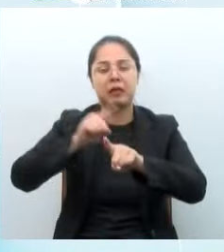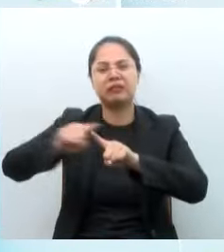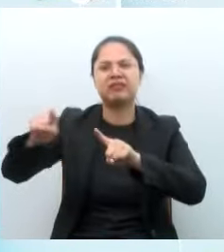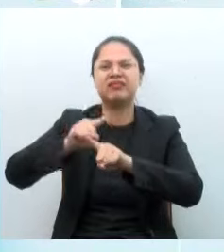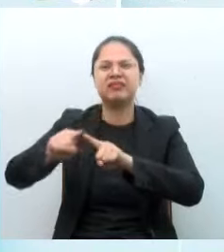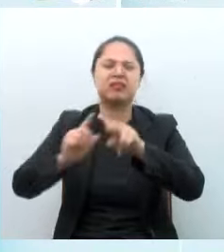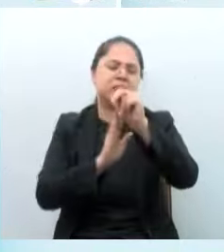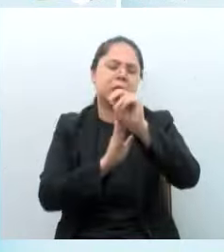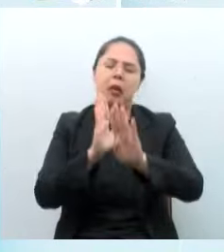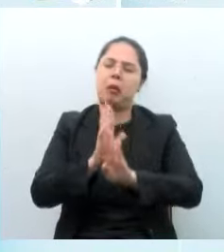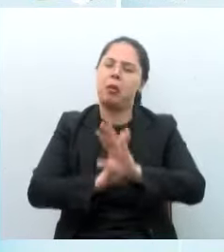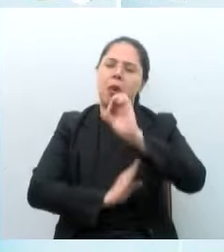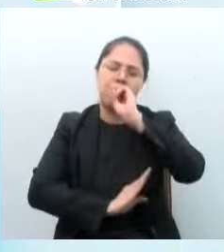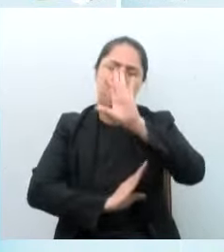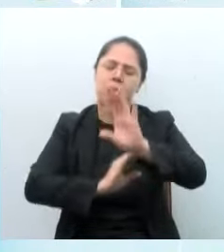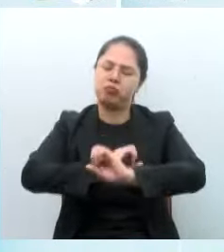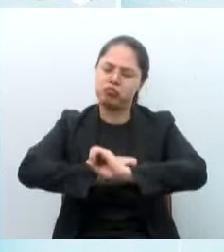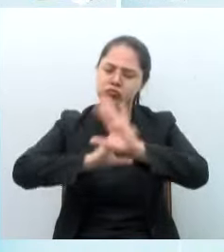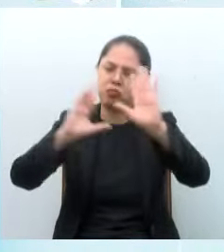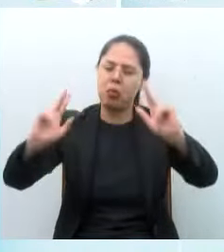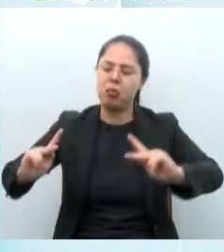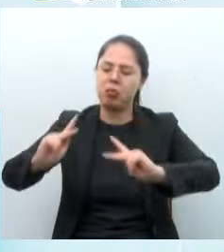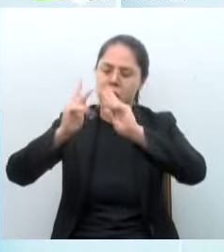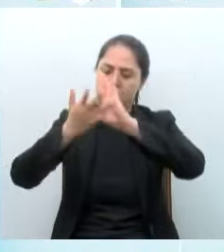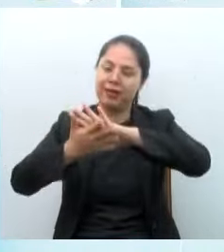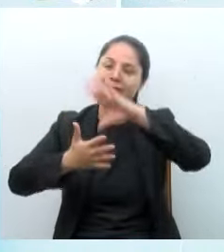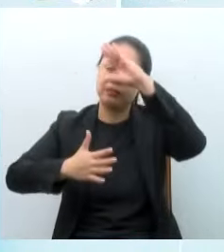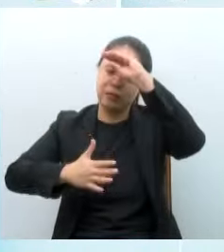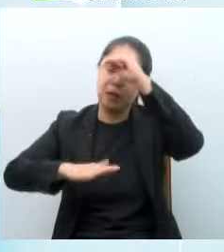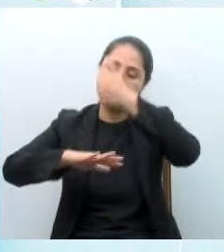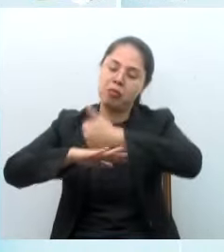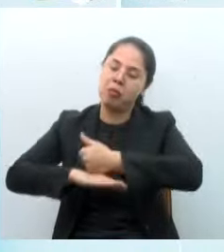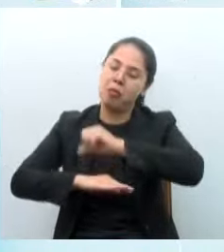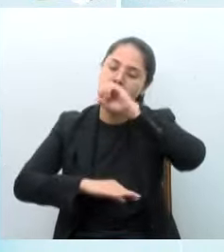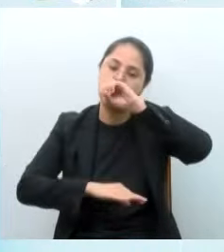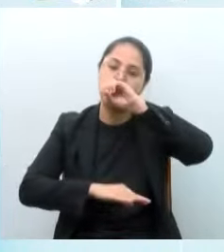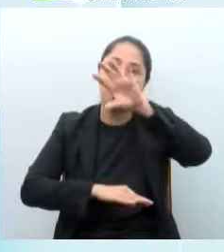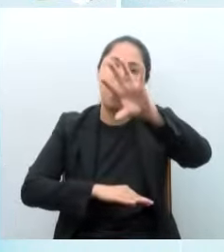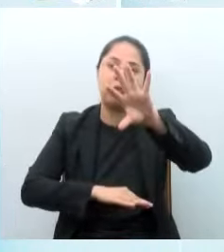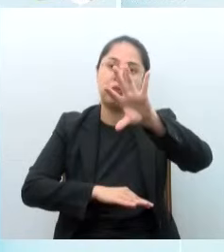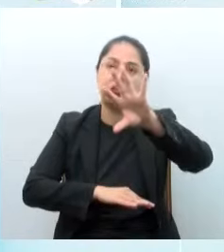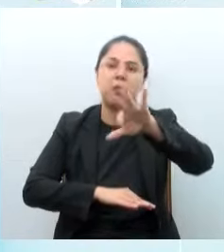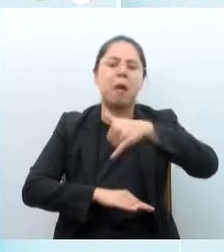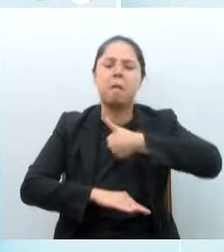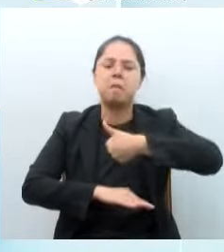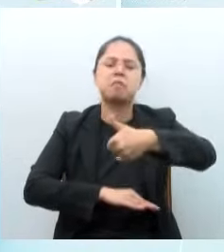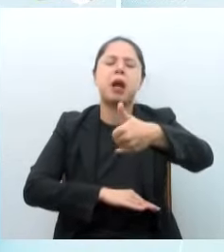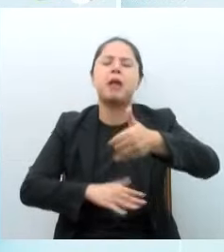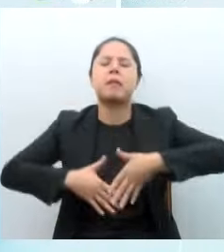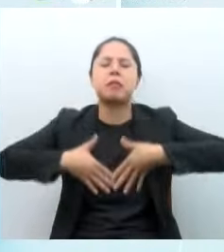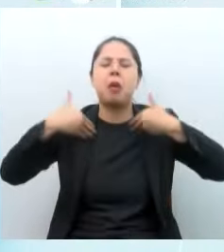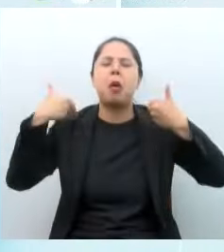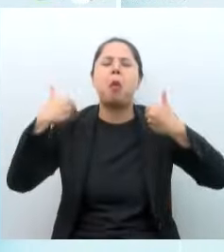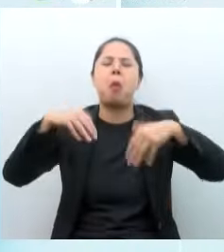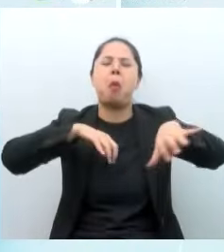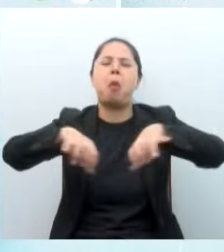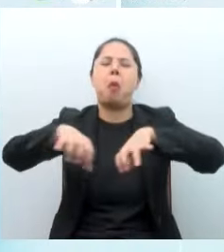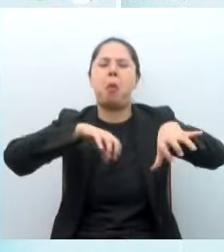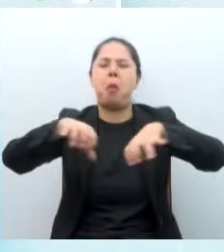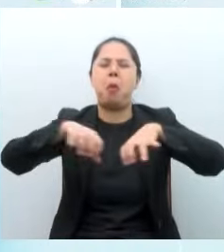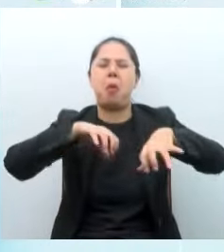เป็นนโยบายที่ชัดเจนของท่านรัฐมนตรีว่าการกระทรวงศึกษาธิการที่ท่านไปอย่างเรียบง่ายไม่ให้พวกเราได้เตรียมการต้อนรับจาก